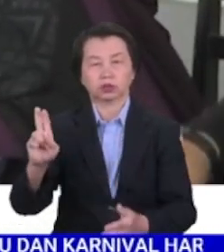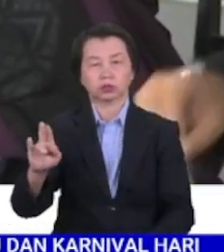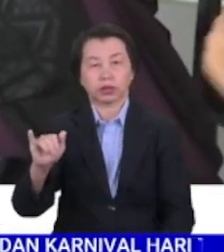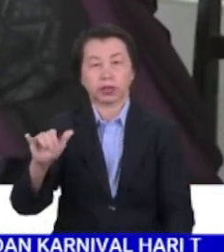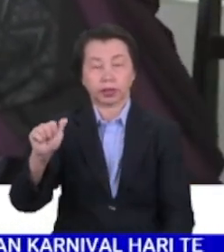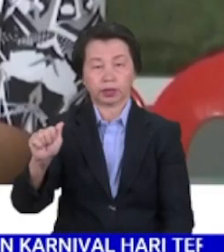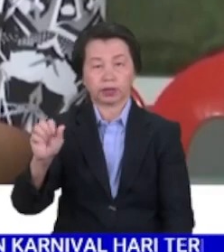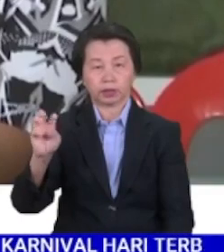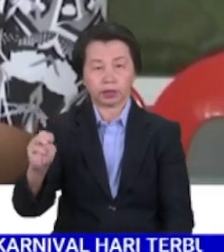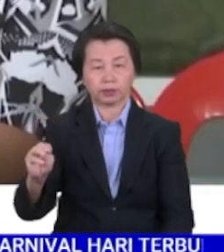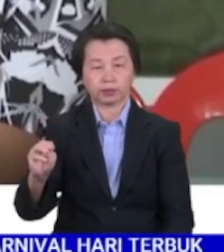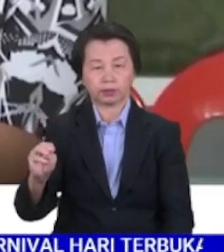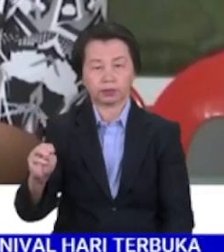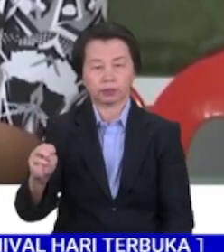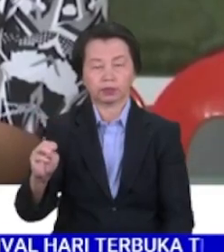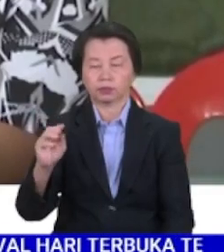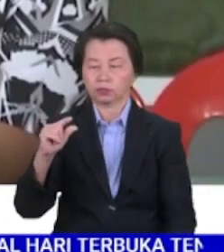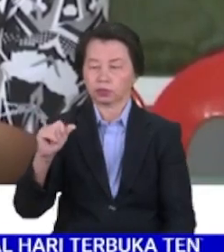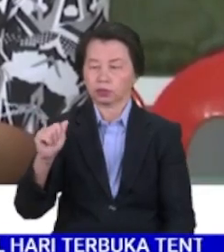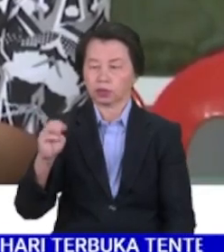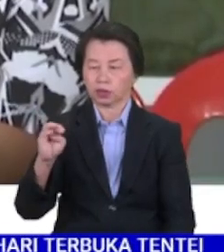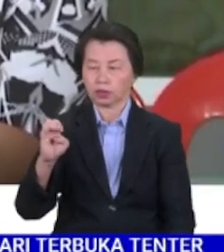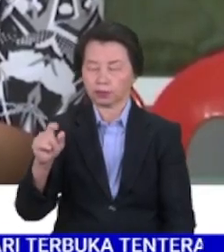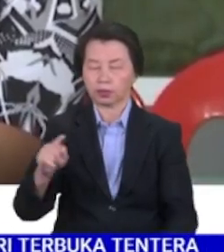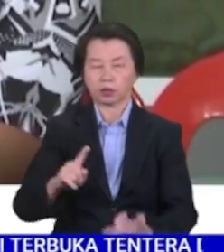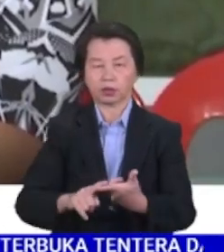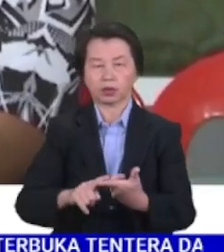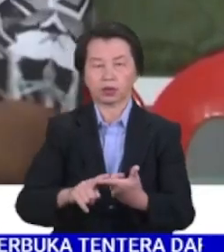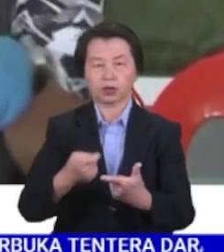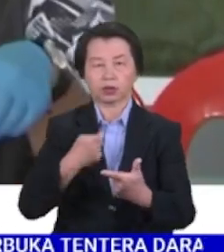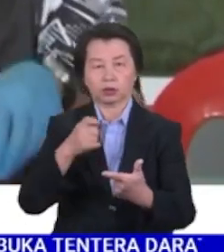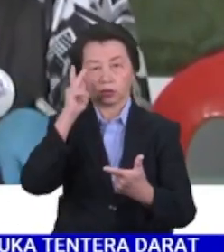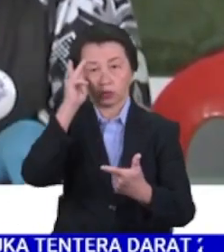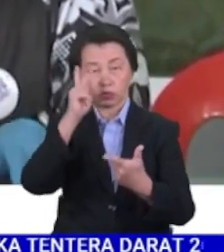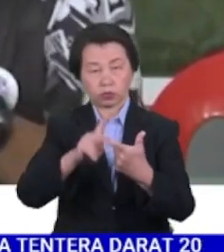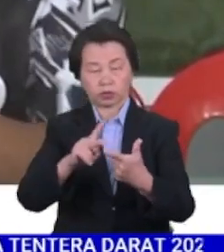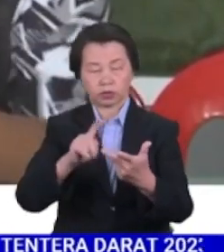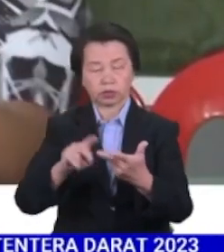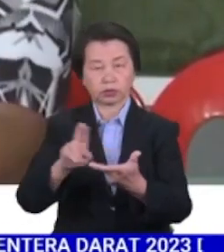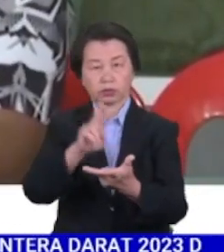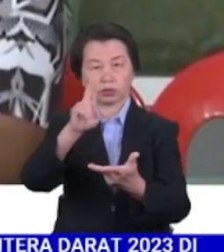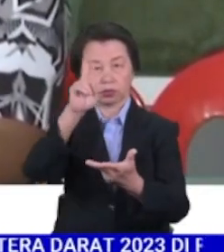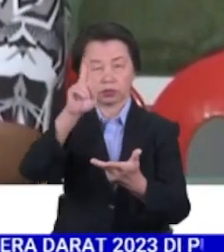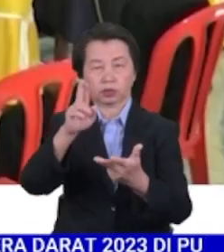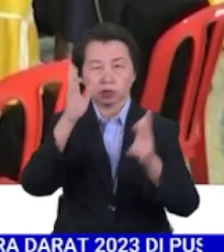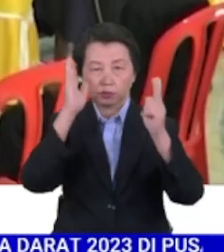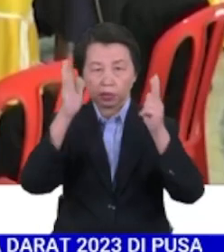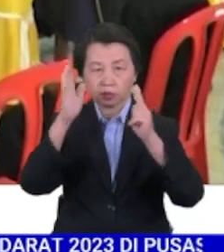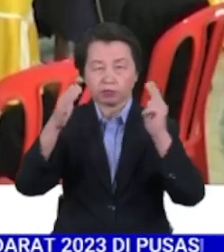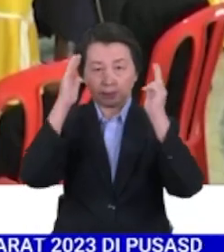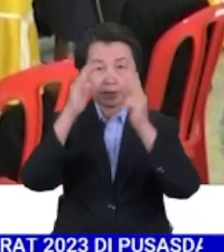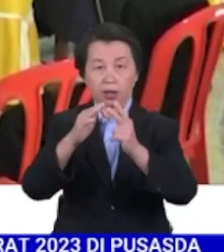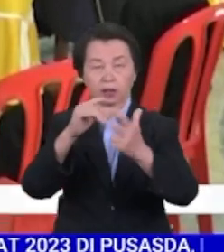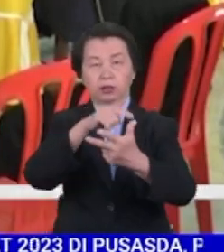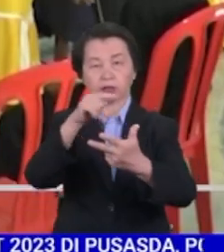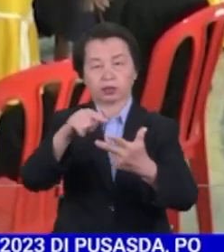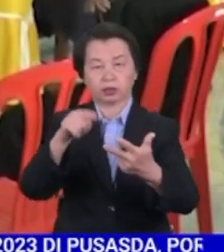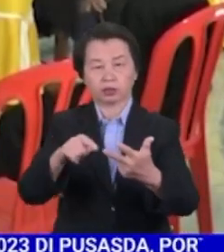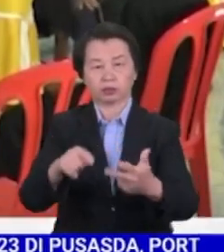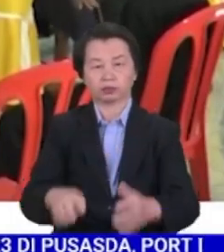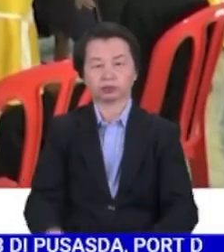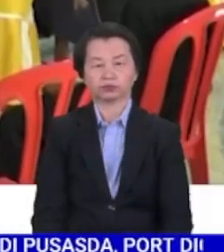Antarabangsa Malaysia UIAM Gambang, UIAM Cawangan Kuantan dan Universiti Malaysia Pahang. Sebenarnya kami